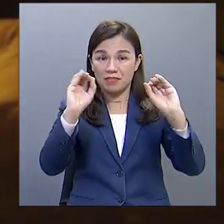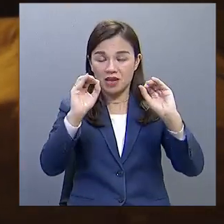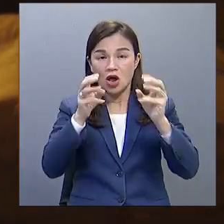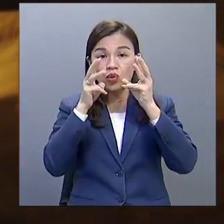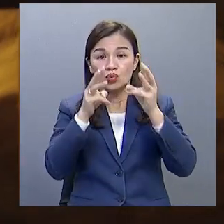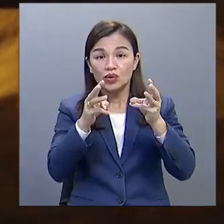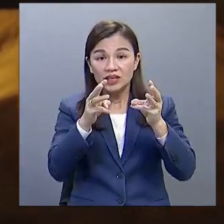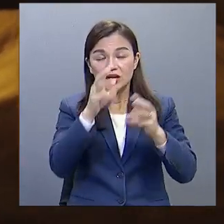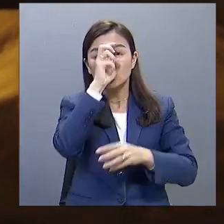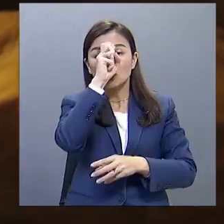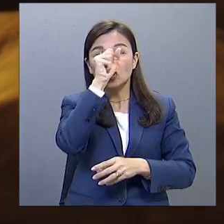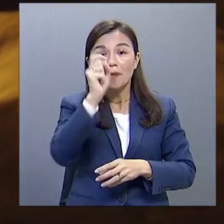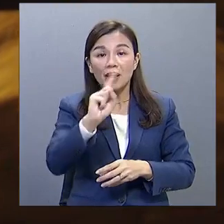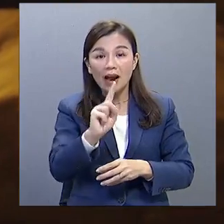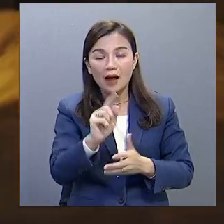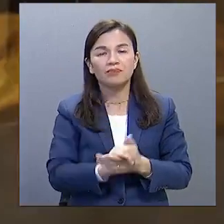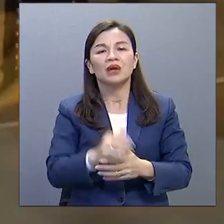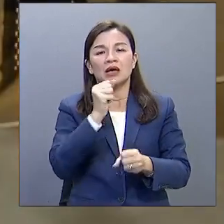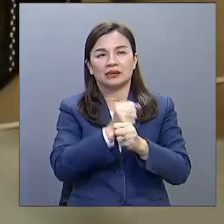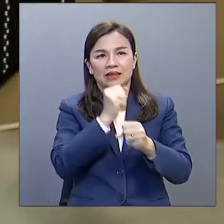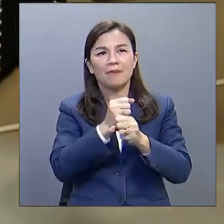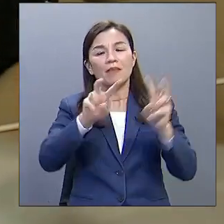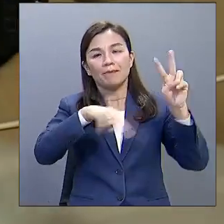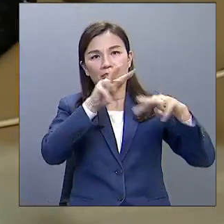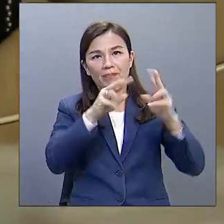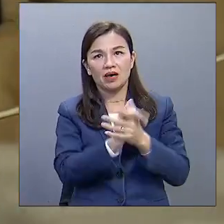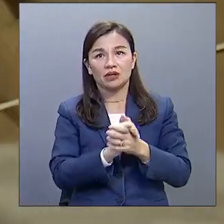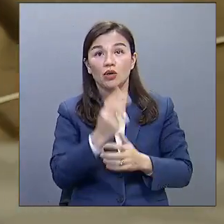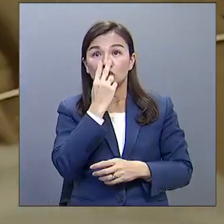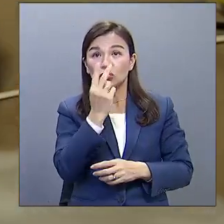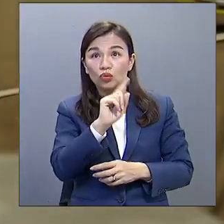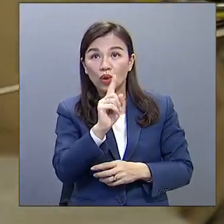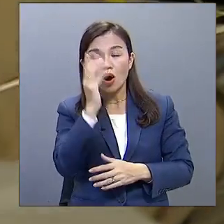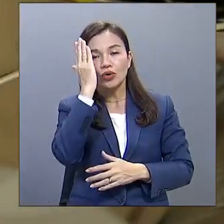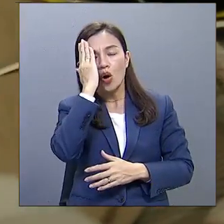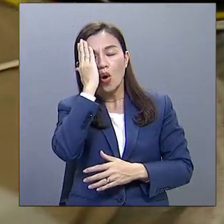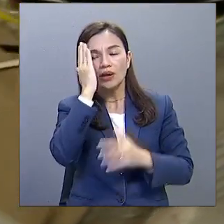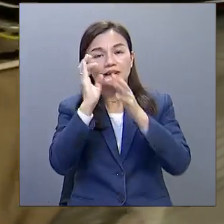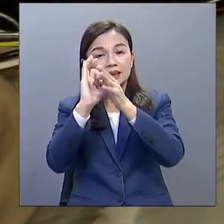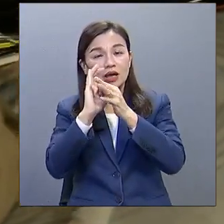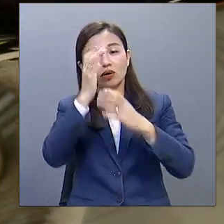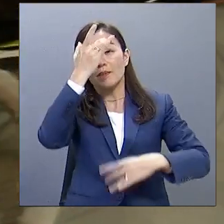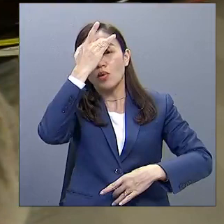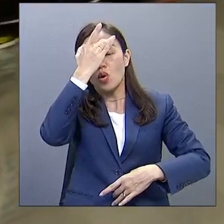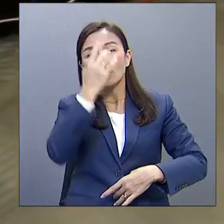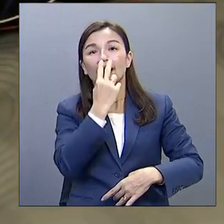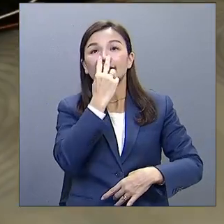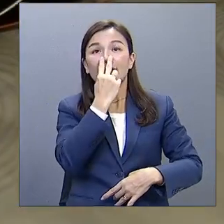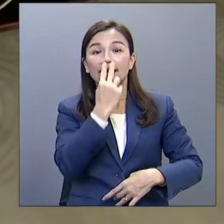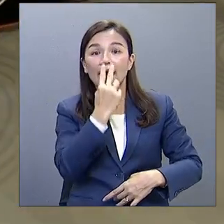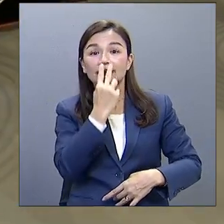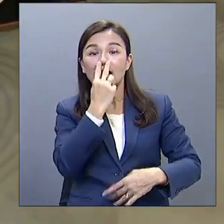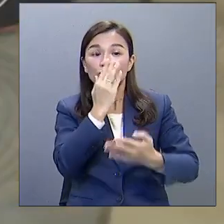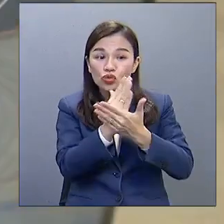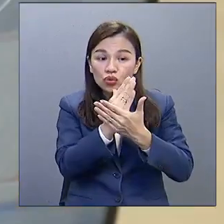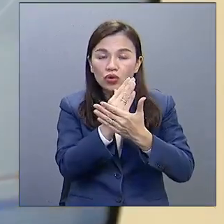ำสลีปเทสแต่การทดสอบการนอนหลับเนี่ยมันจะช่วยวินิจฉัยภาวะผิดปกติจากการนอนที่เป็นโรคหรือทางเดินหายใจอุดกั้นขณะนอนหลับ